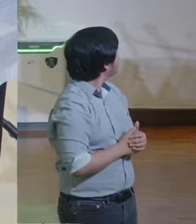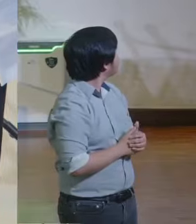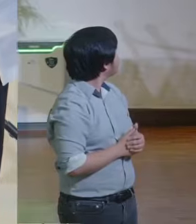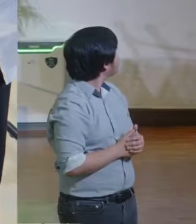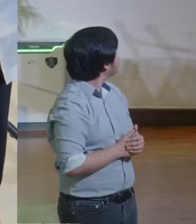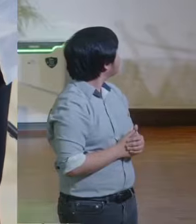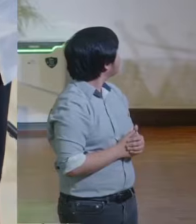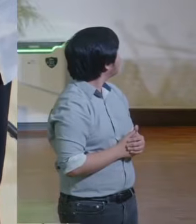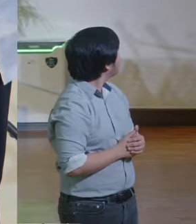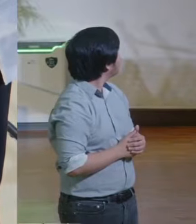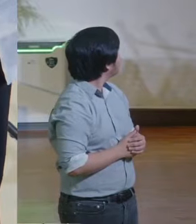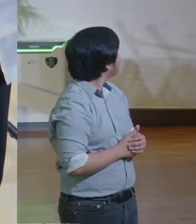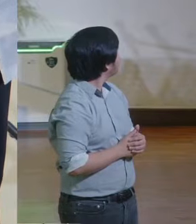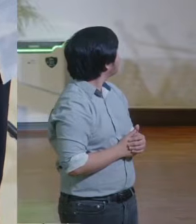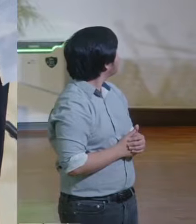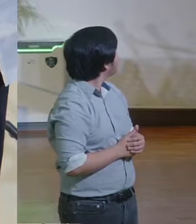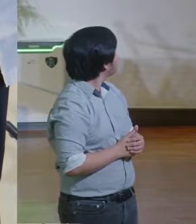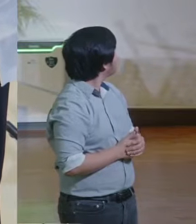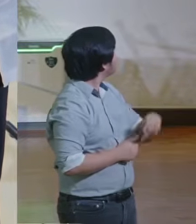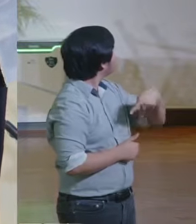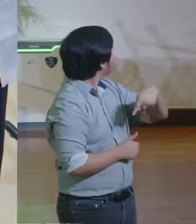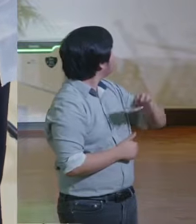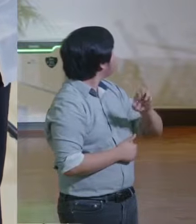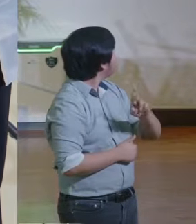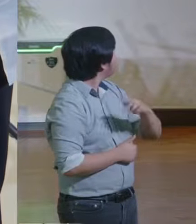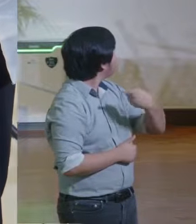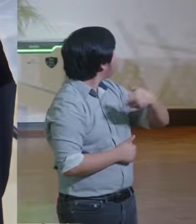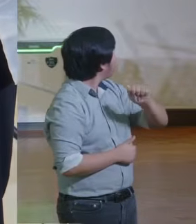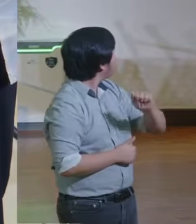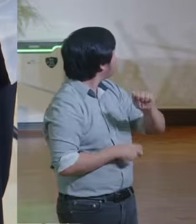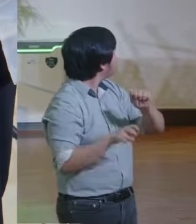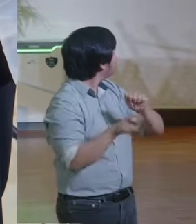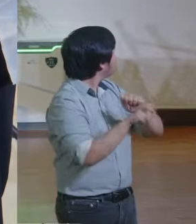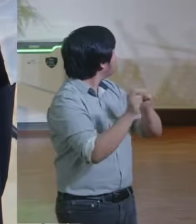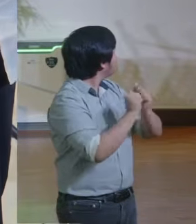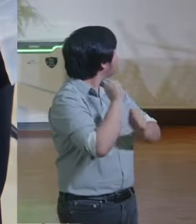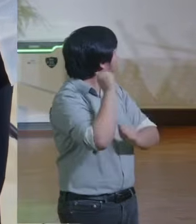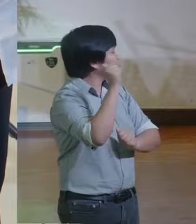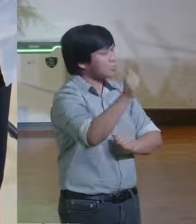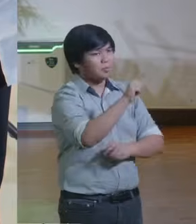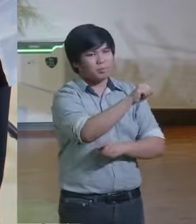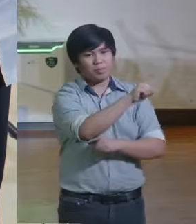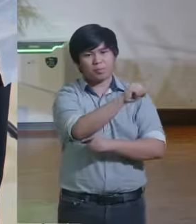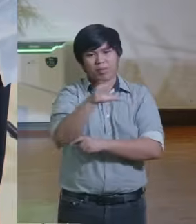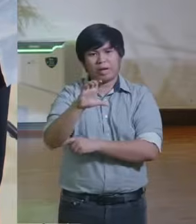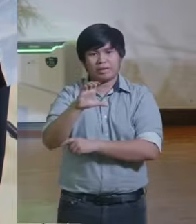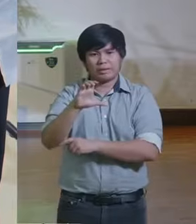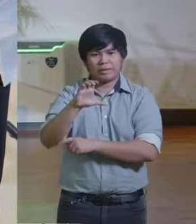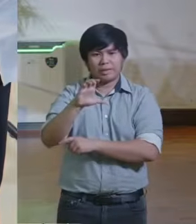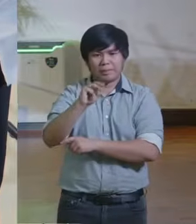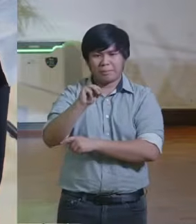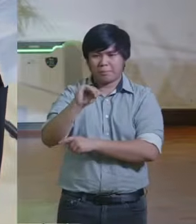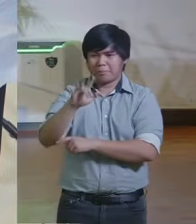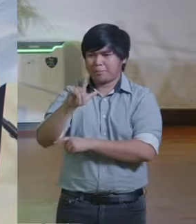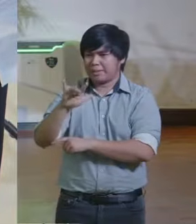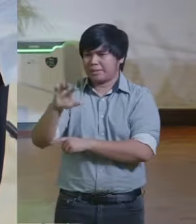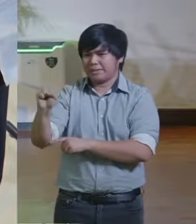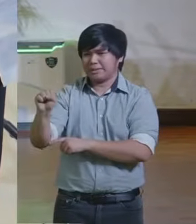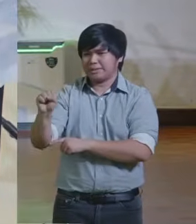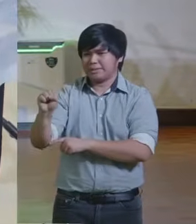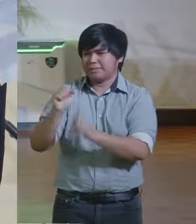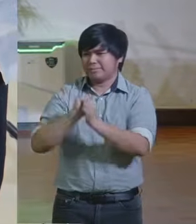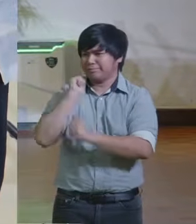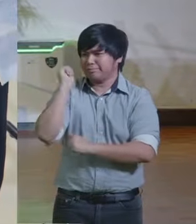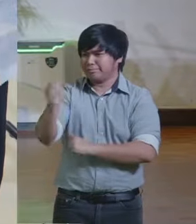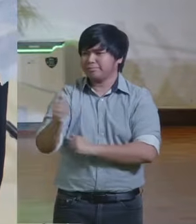nagpunta sa Pamphylia, sa Perga. No? Malayo pong journey yan, mga 100 miles